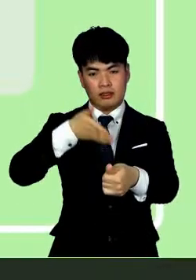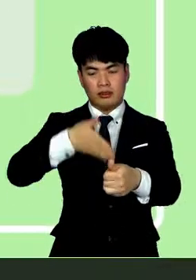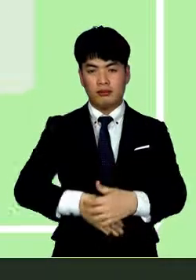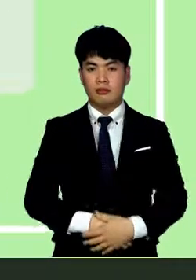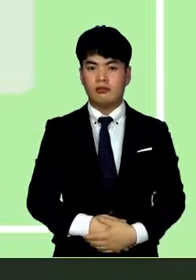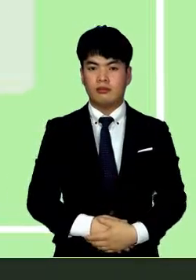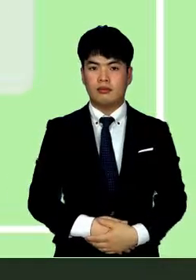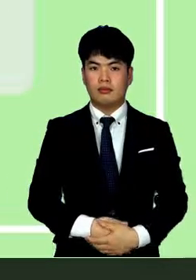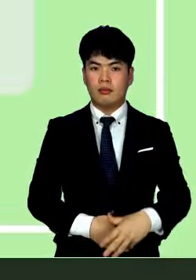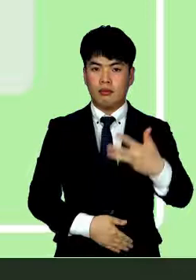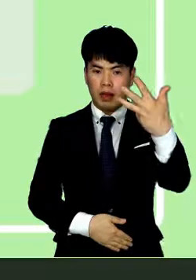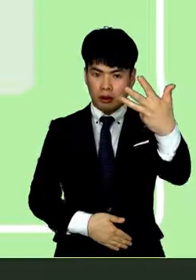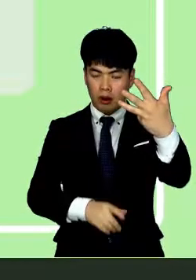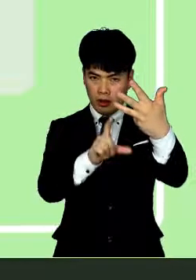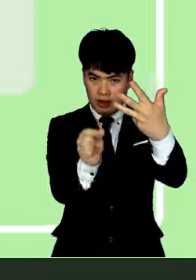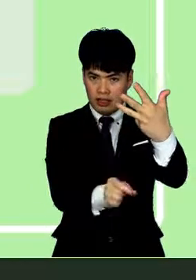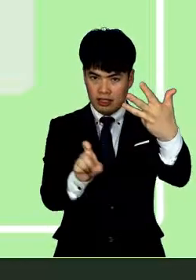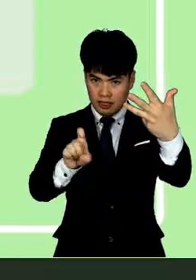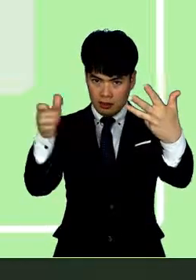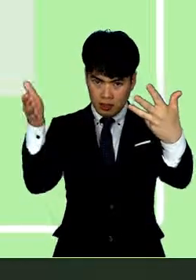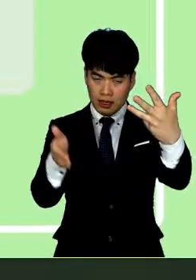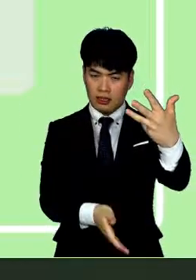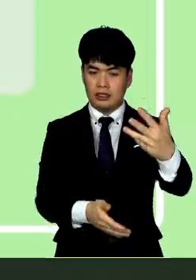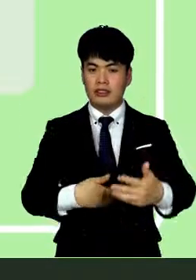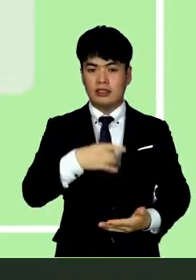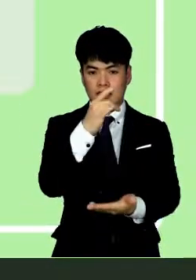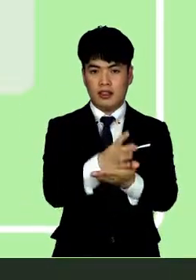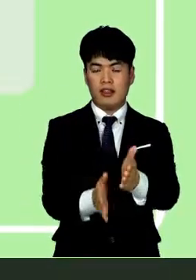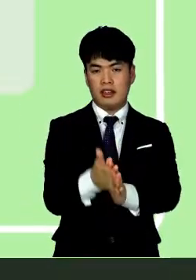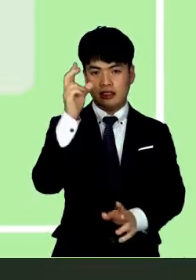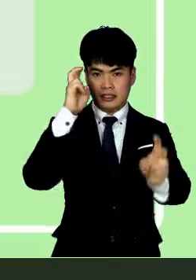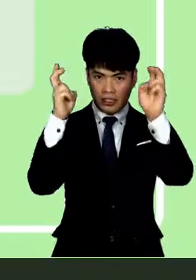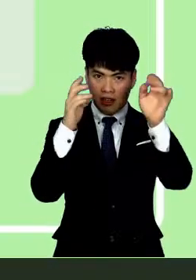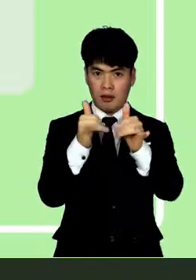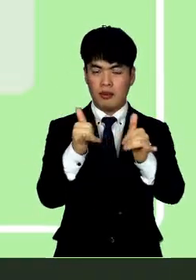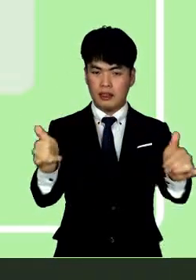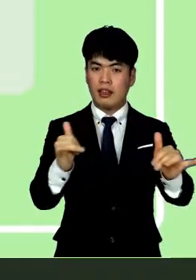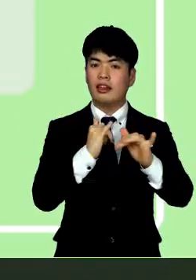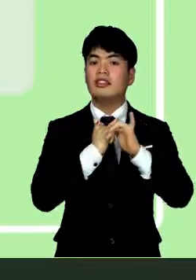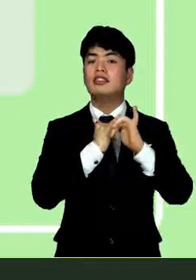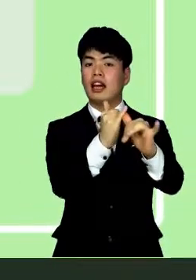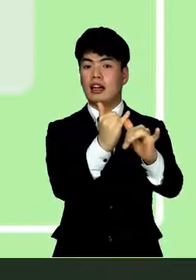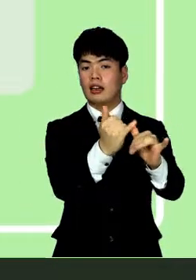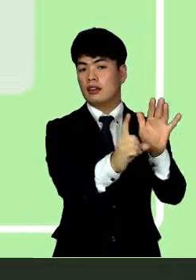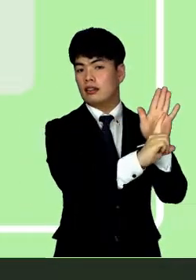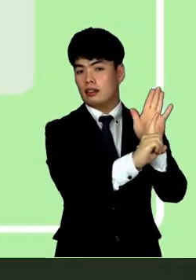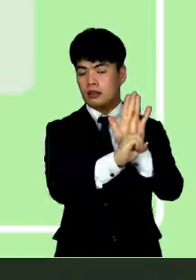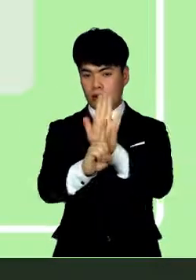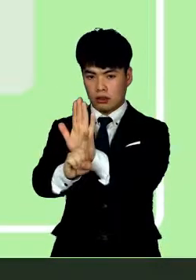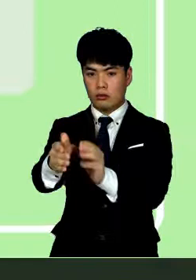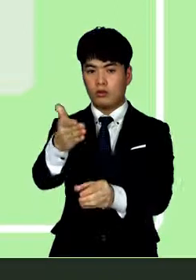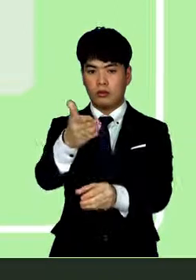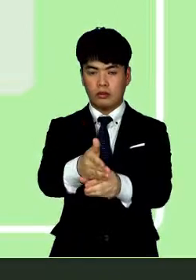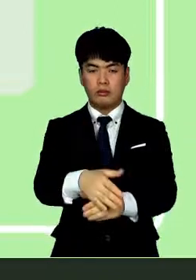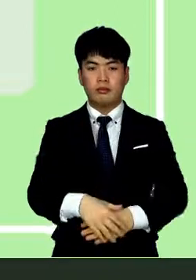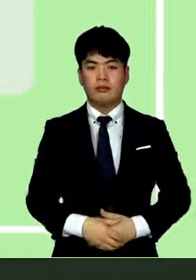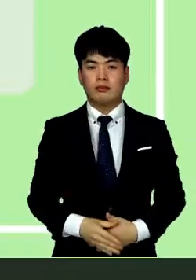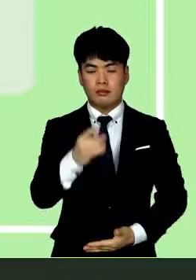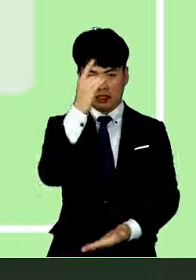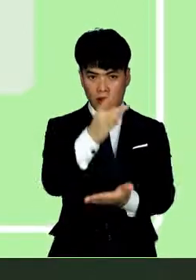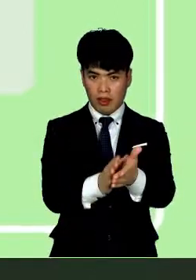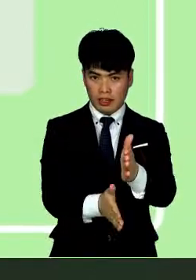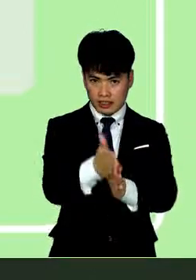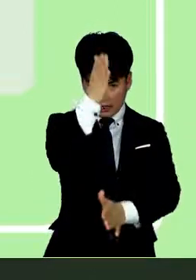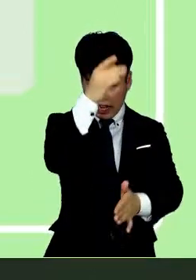천안시가 오는 8월 10일까지 제14회 천안시 기업인회상 대상자를 신청 추천받습니다. 대상은 천안에 공장 등록을